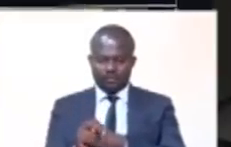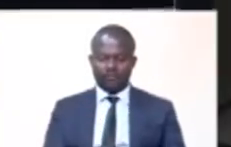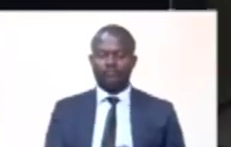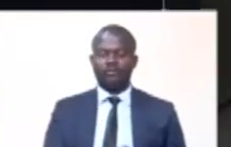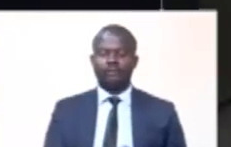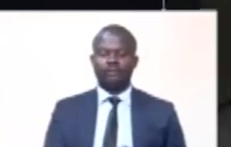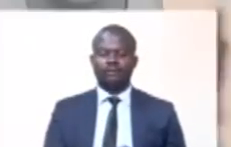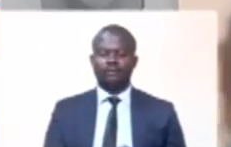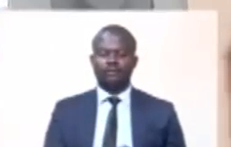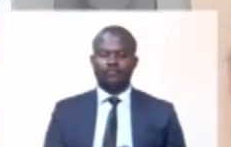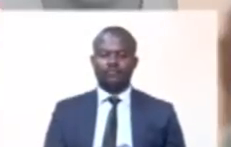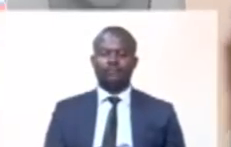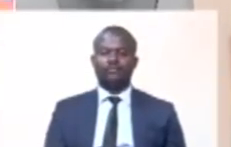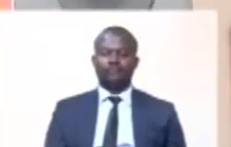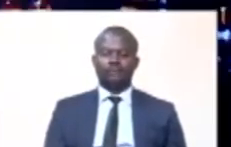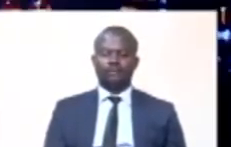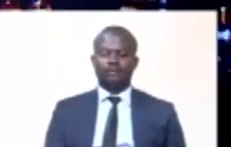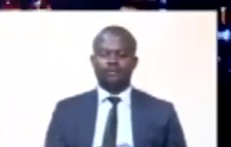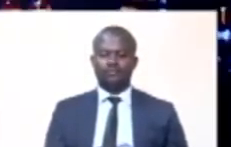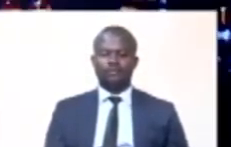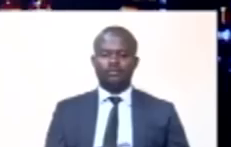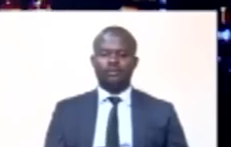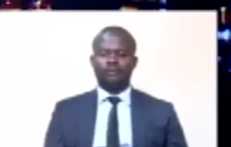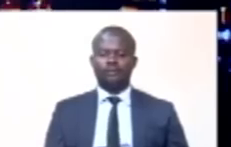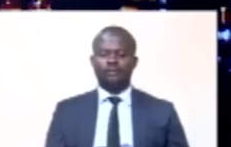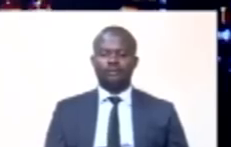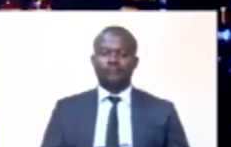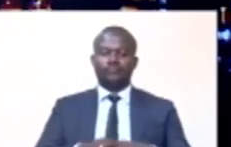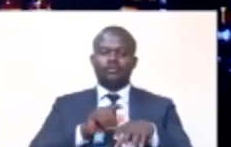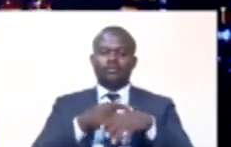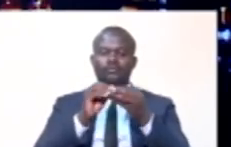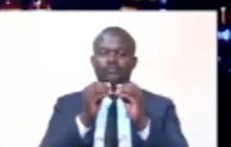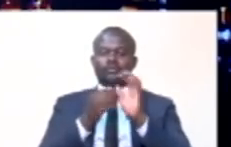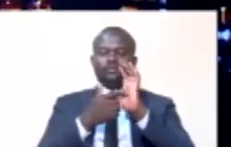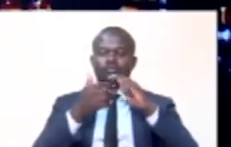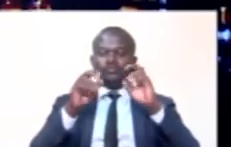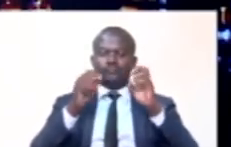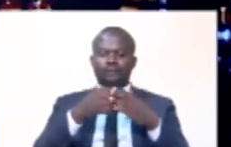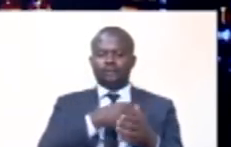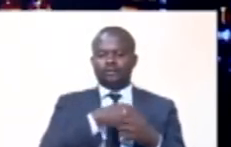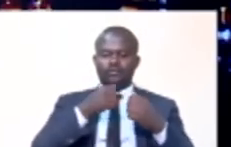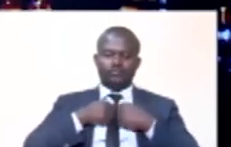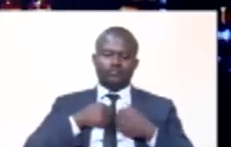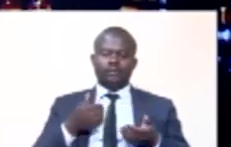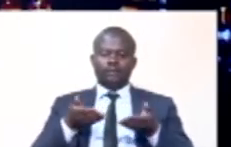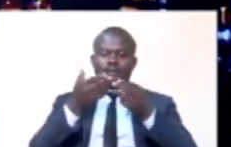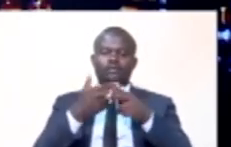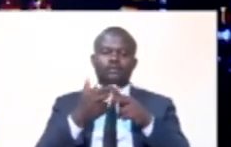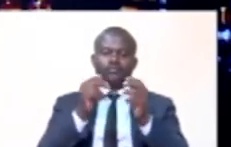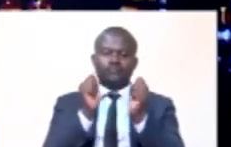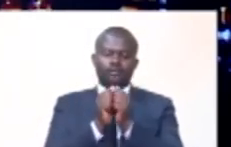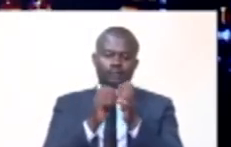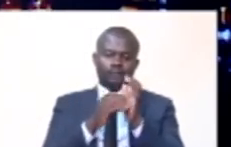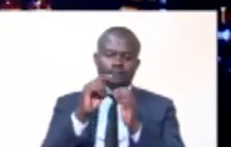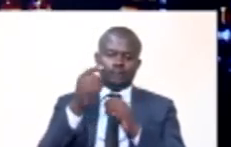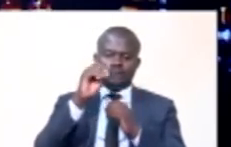Divin Uwayo, Televiziyo Rwanda. Mu gihe imibare yerekana ko ubukungu bw'u Rwanda bwazamutse ku gipimo cy'icumi n'igice